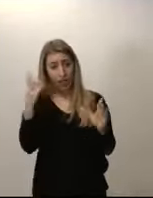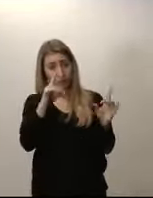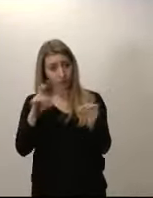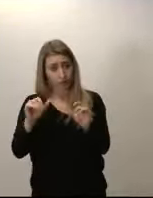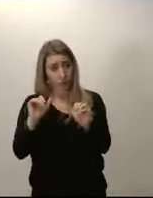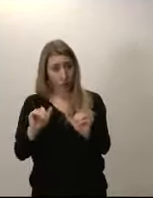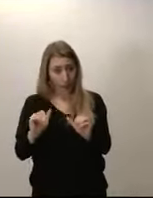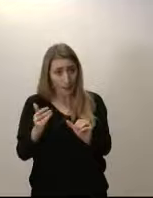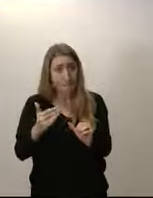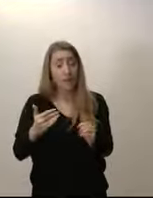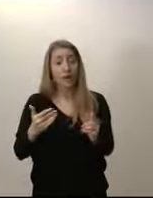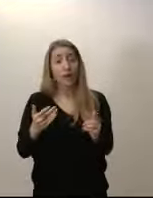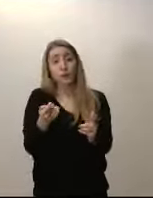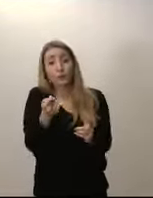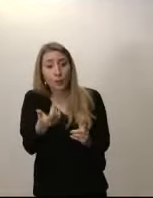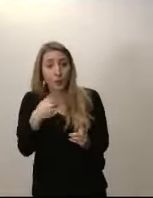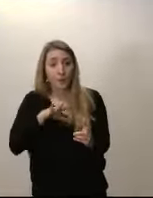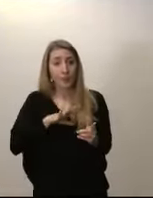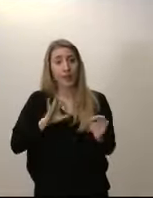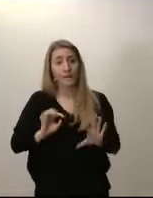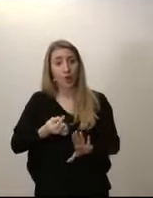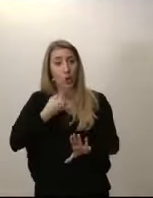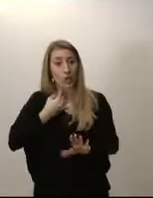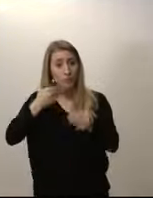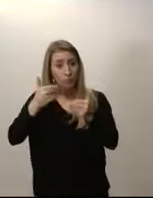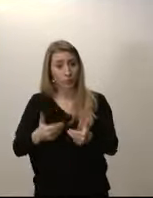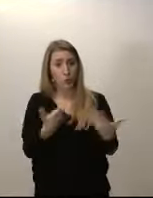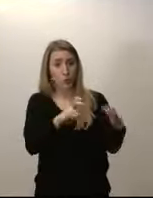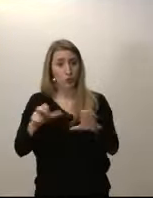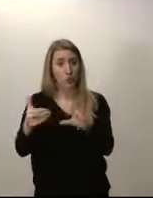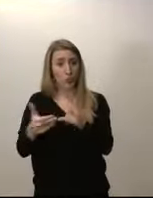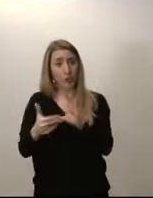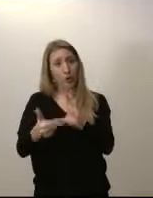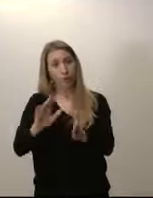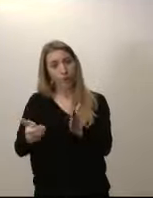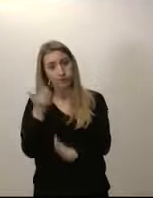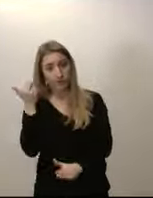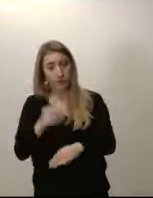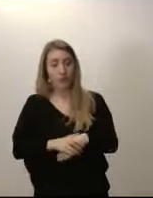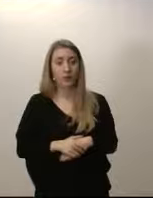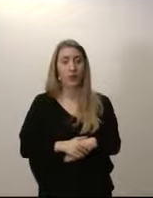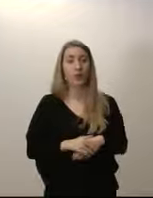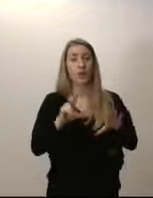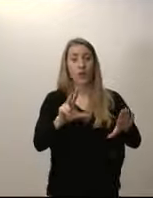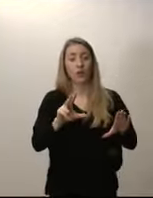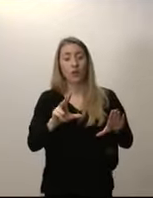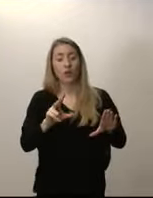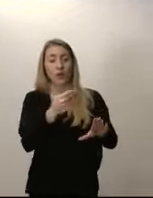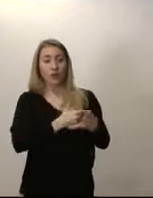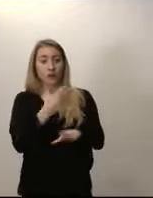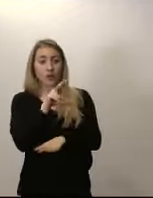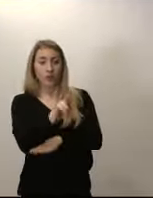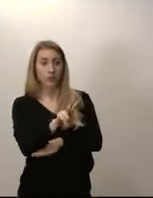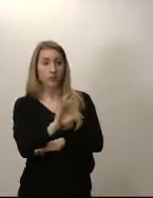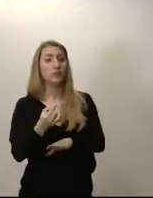même diminué l'endettement de 800 000 euros à peu près, 8,3 millions de capital de la